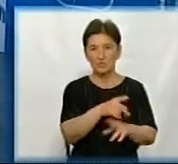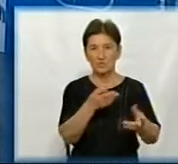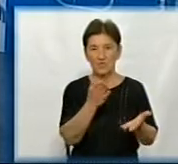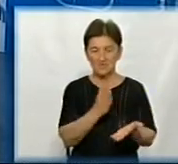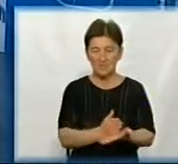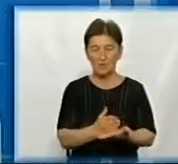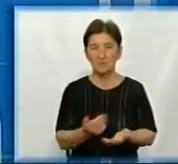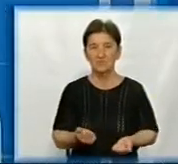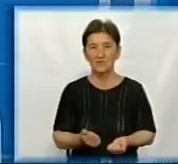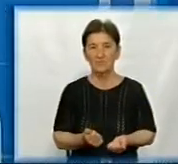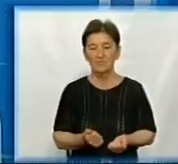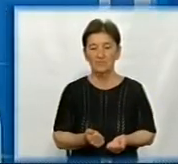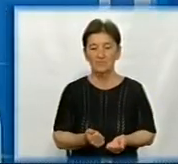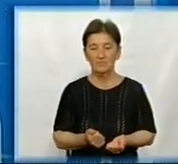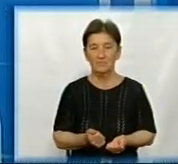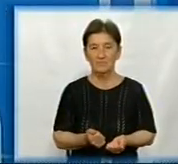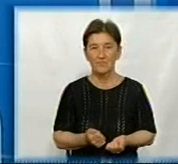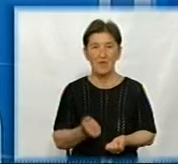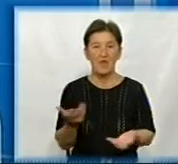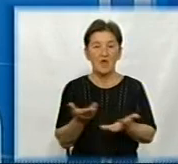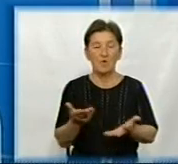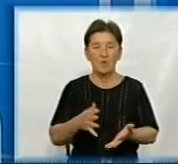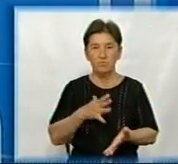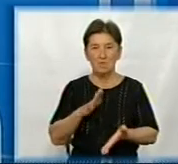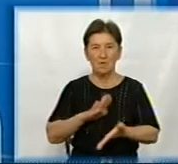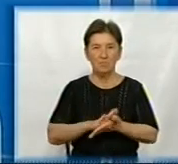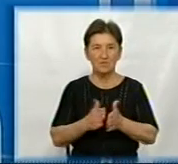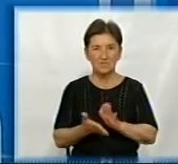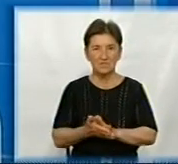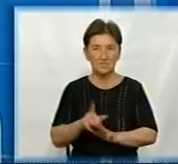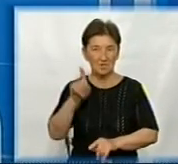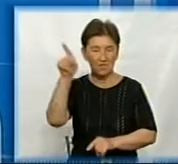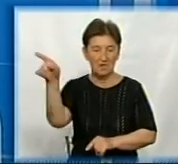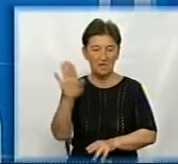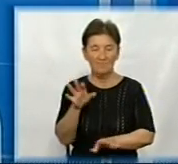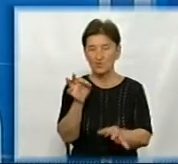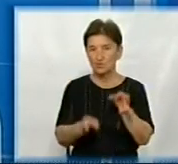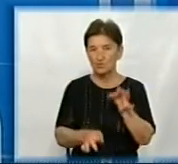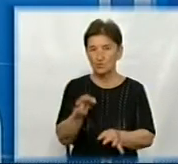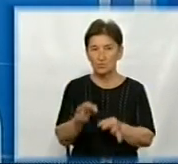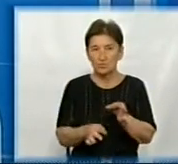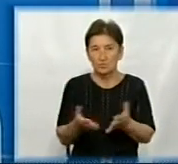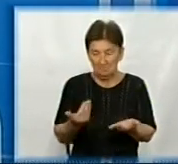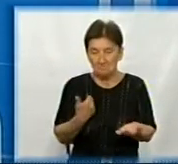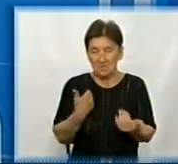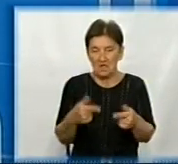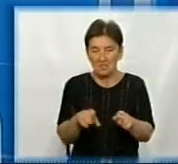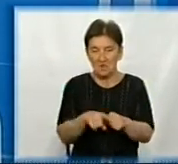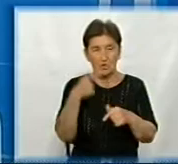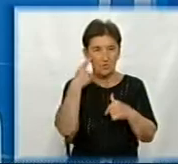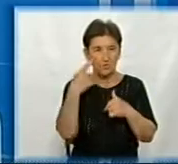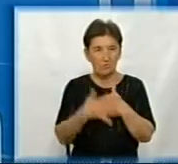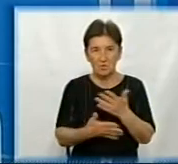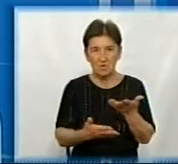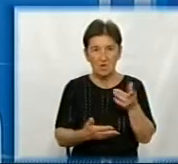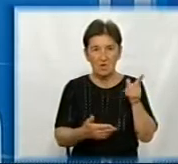теплоенергетику. Якою була позиція колишнього орендаря в суді? Адже я так розумію, що Центріюнга